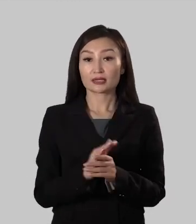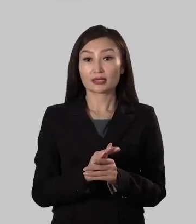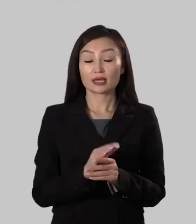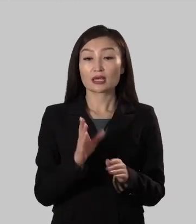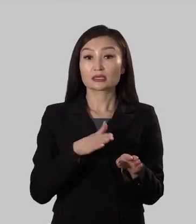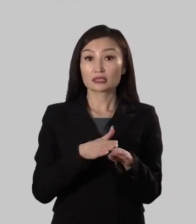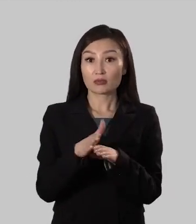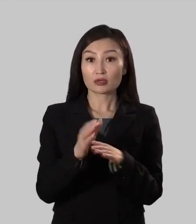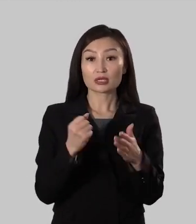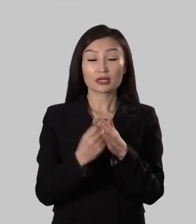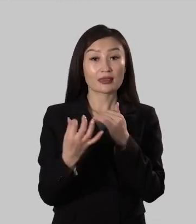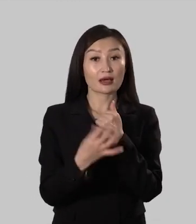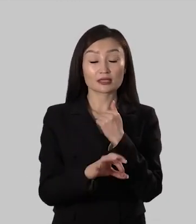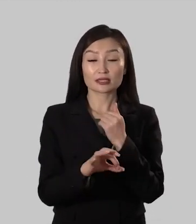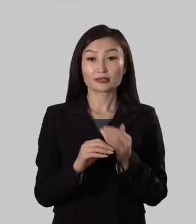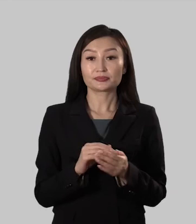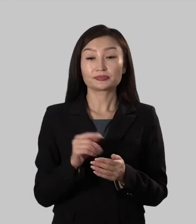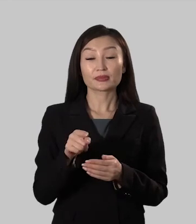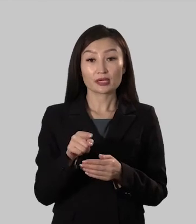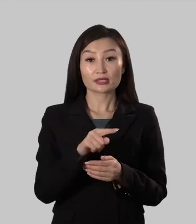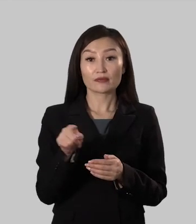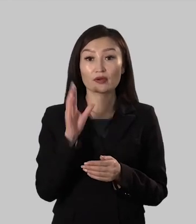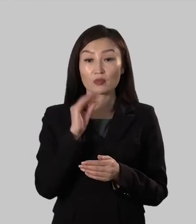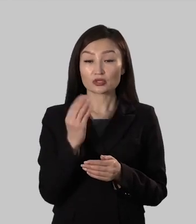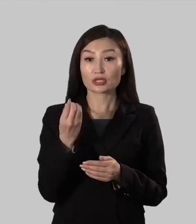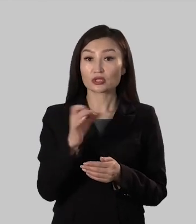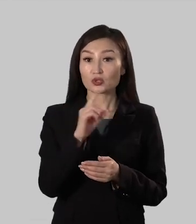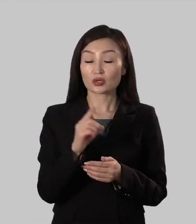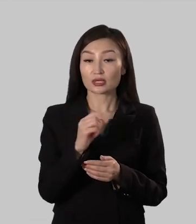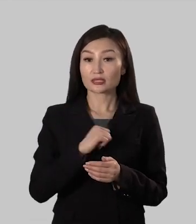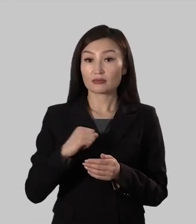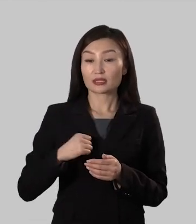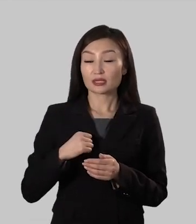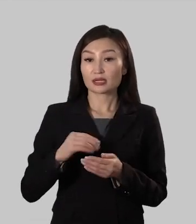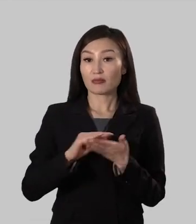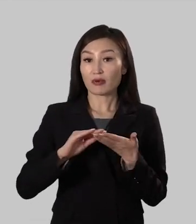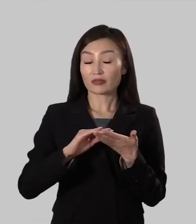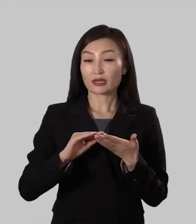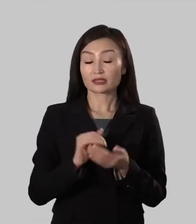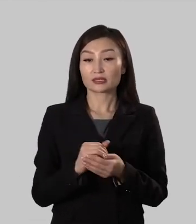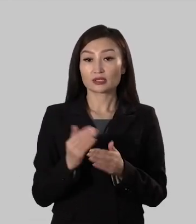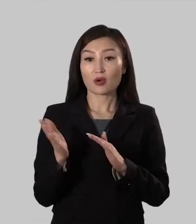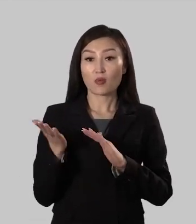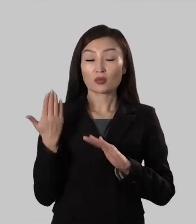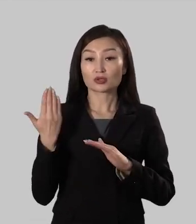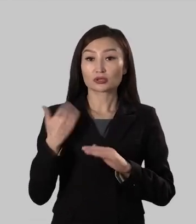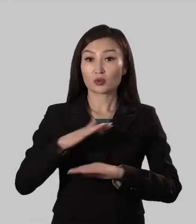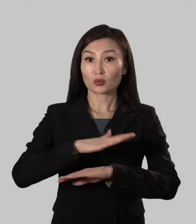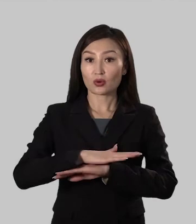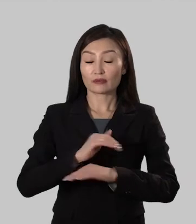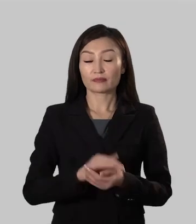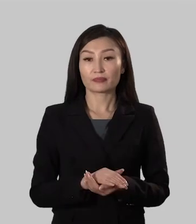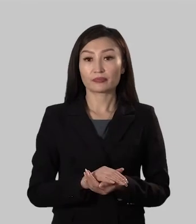Если ваша коробка наполнилась не до конца, значит, вы можете еще раз самостоятельно повторить материал прошлых